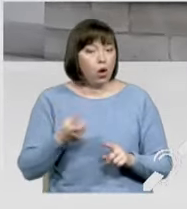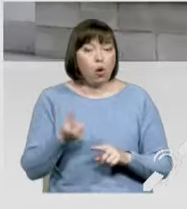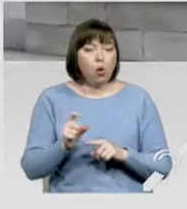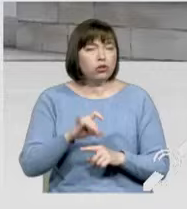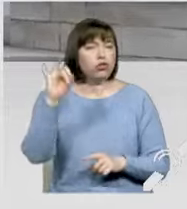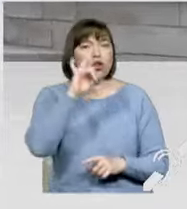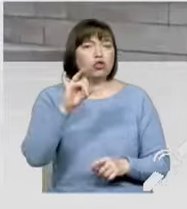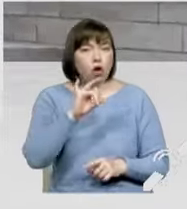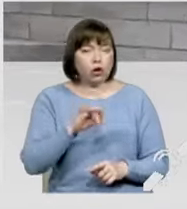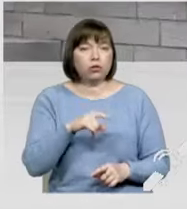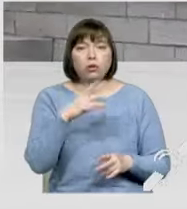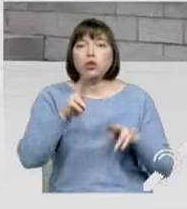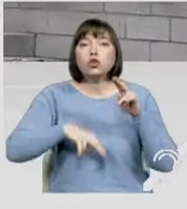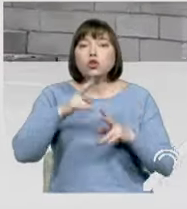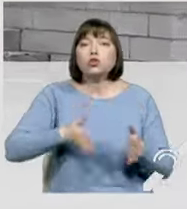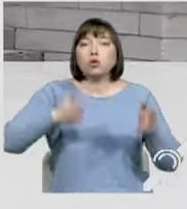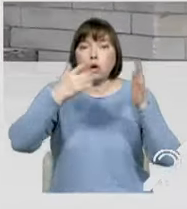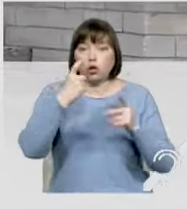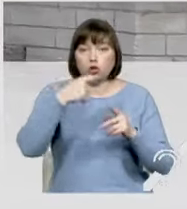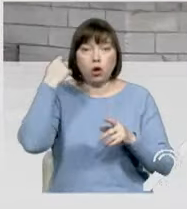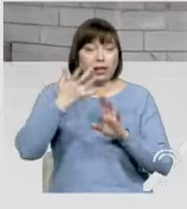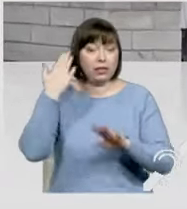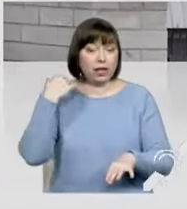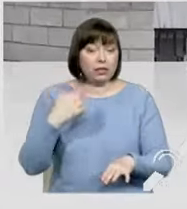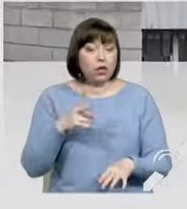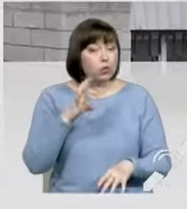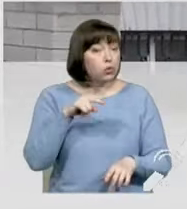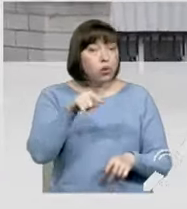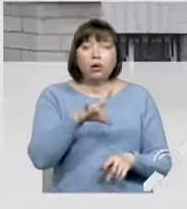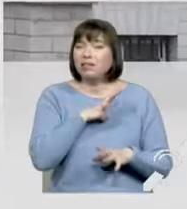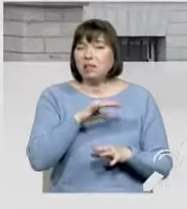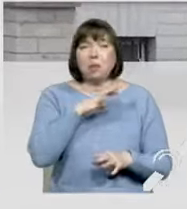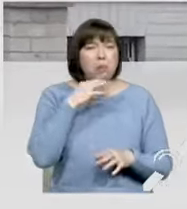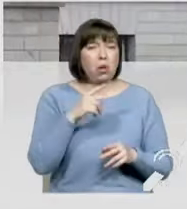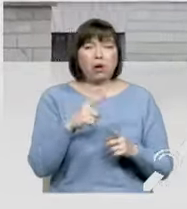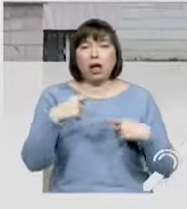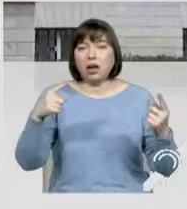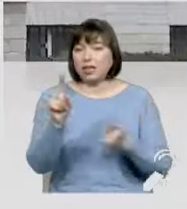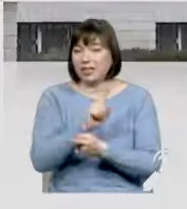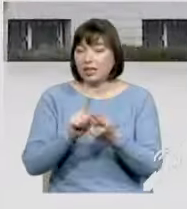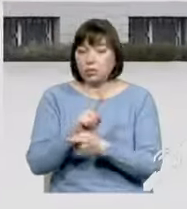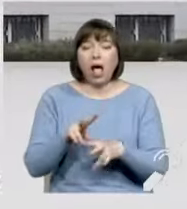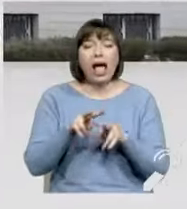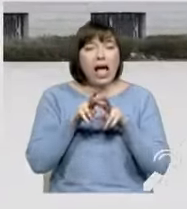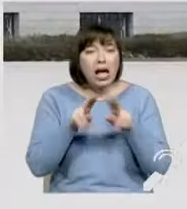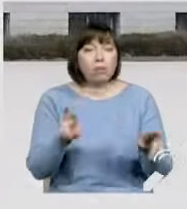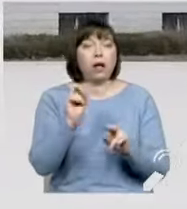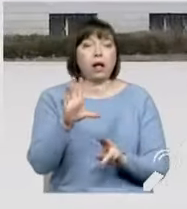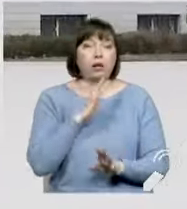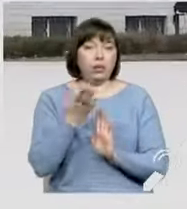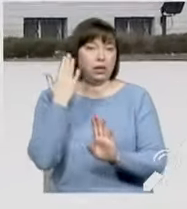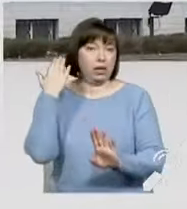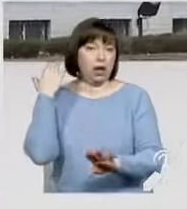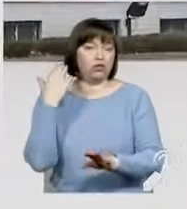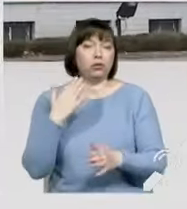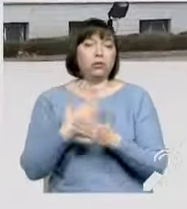construită acum aproximativ 100 de ani. În tot acest timp, construcția nu a suferit prea multe schimbări. Arată exact ca și acum